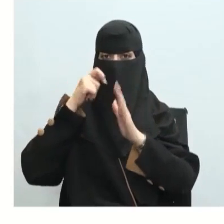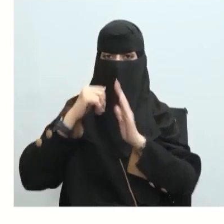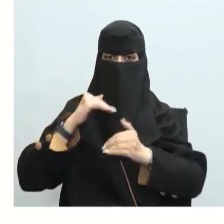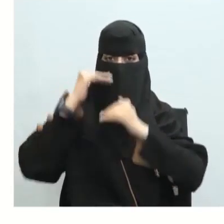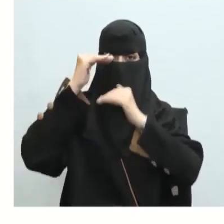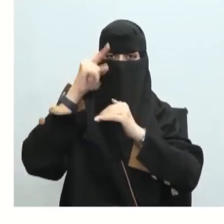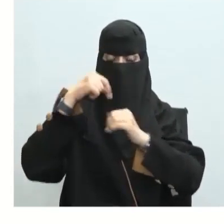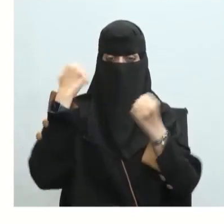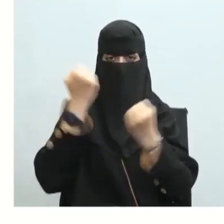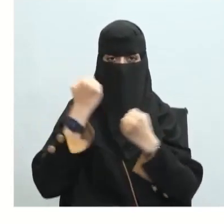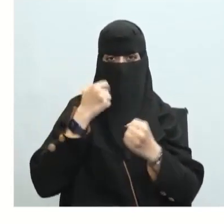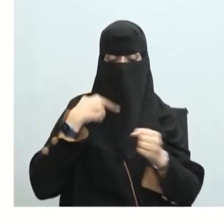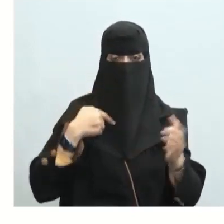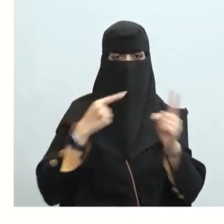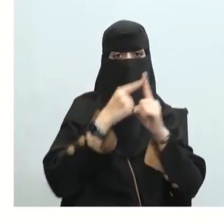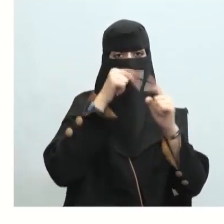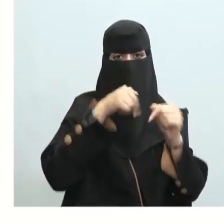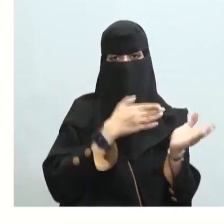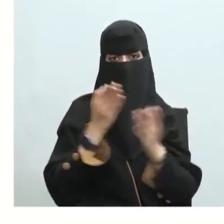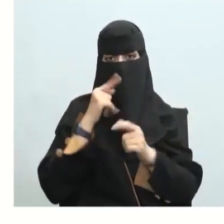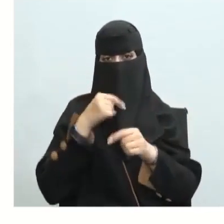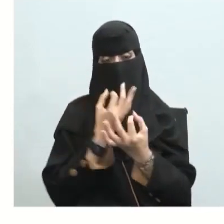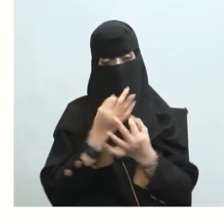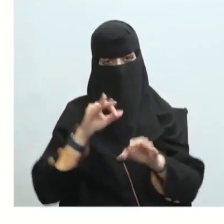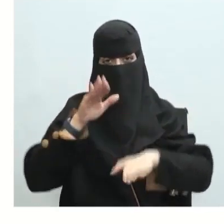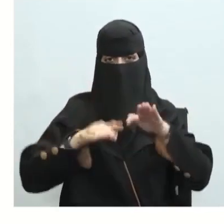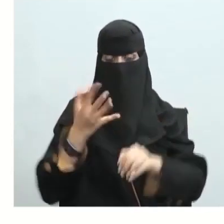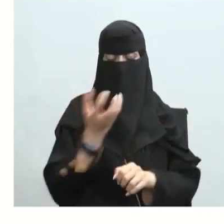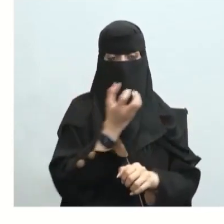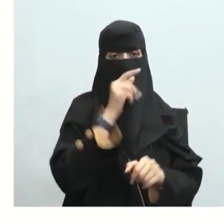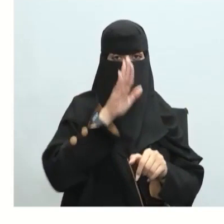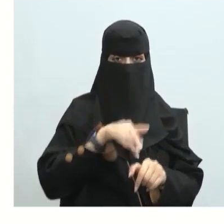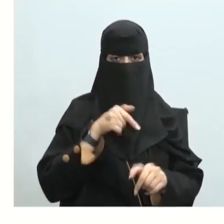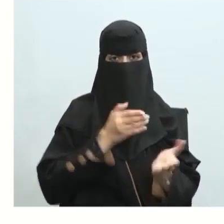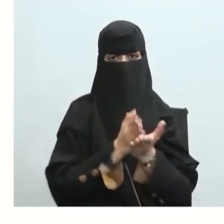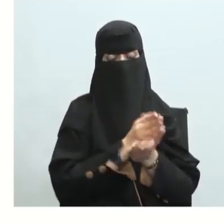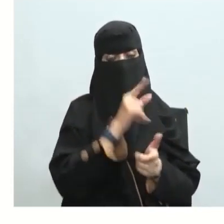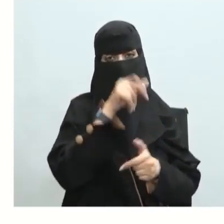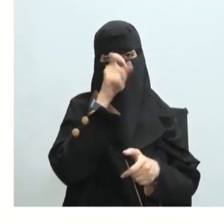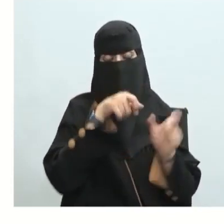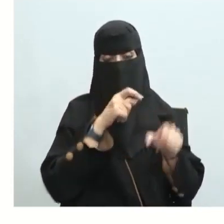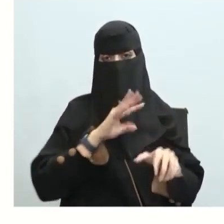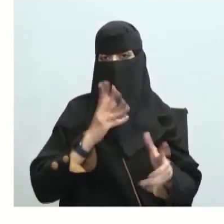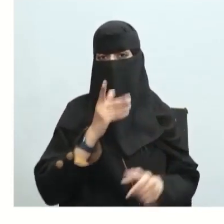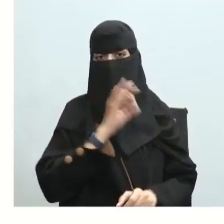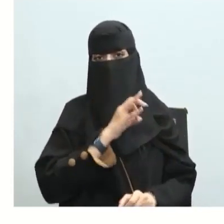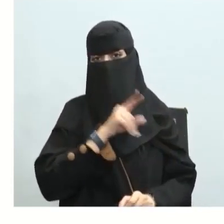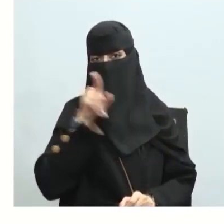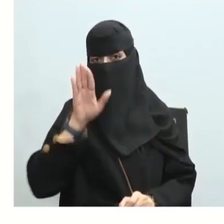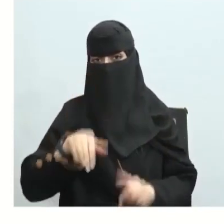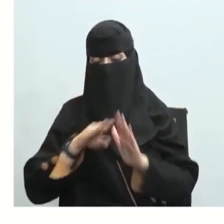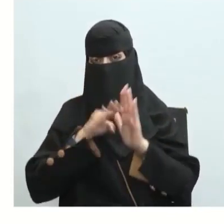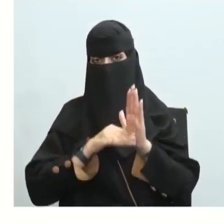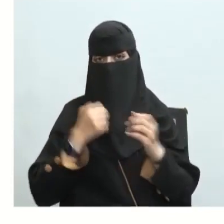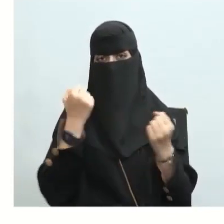التدريبيه والتي نسعى من خلالها الى تقديم خدمه تدريبيه متوافقه مع الاحتياج التدريبي للجهات والفئات المستفيده من هذا البرنامج